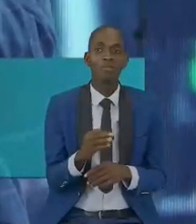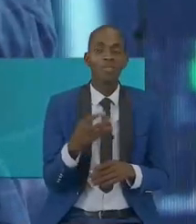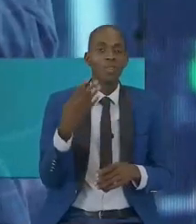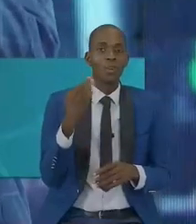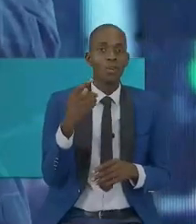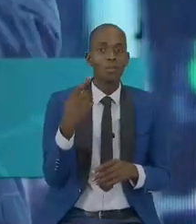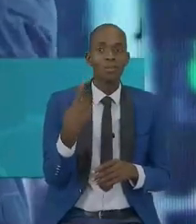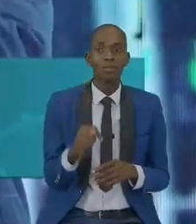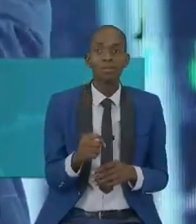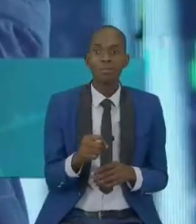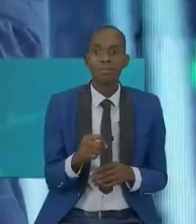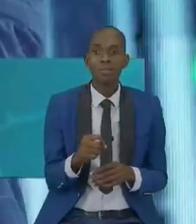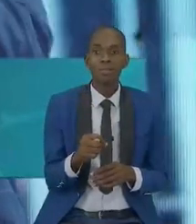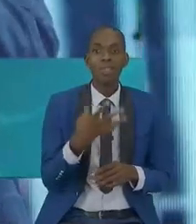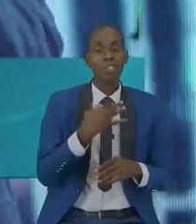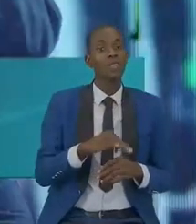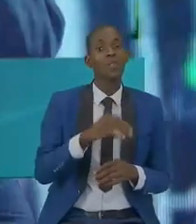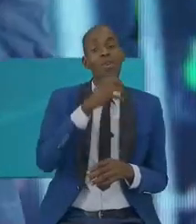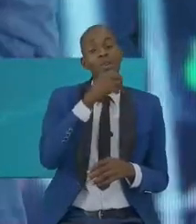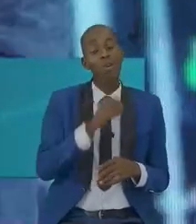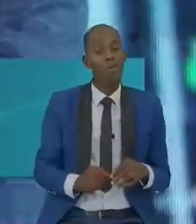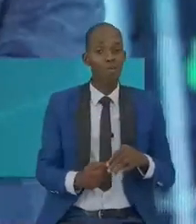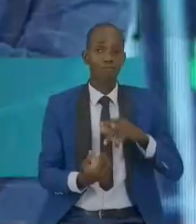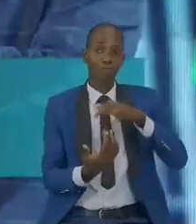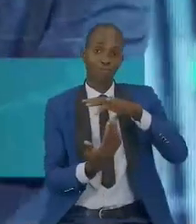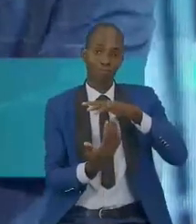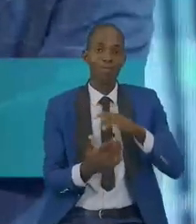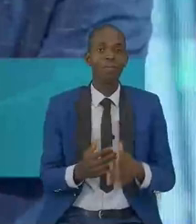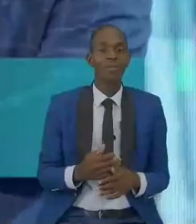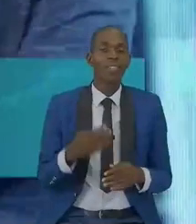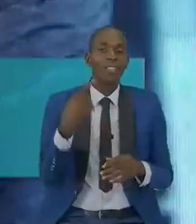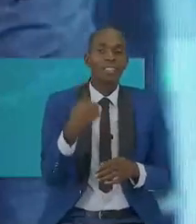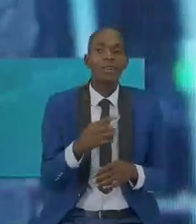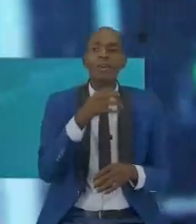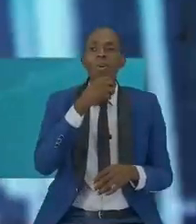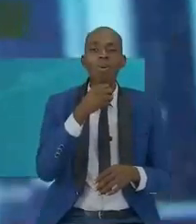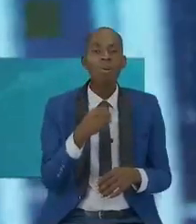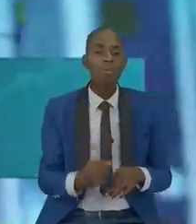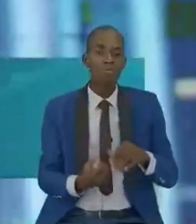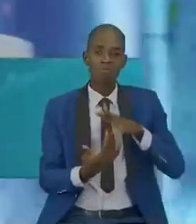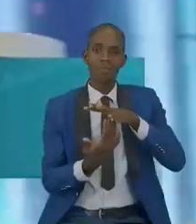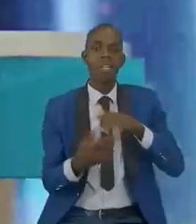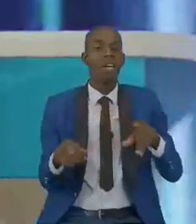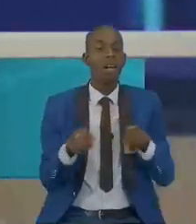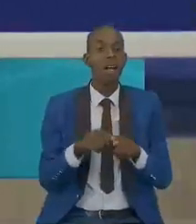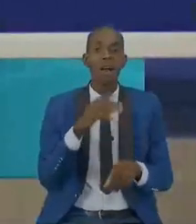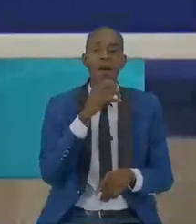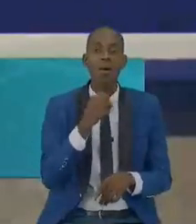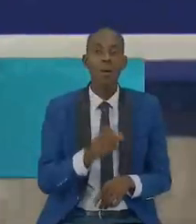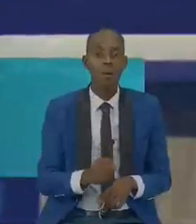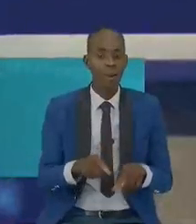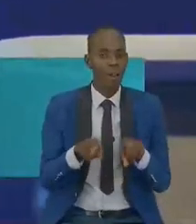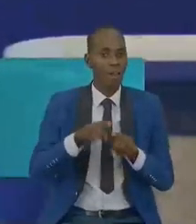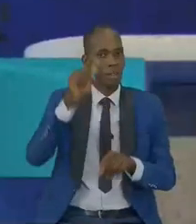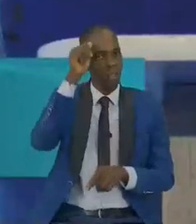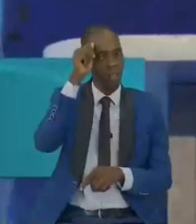fournaise de la condamnation. La fournaise de la manifestation des pouvoirs